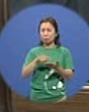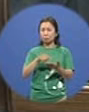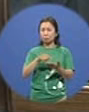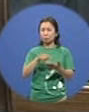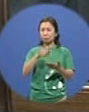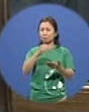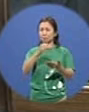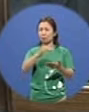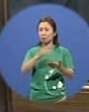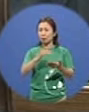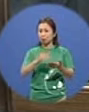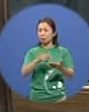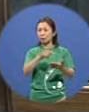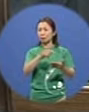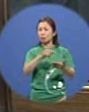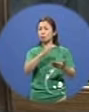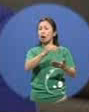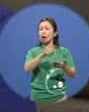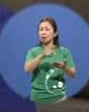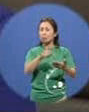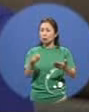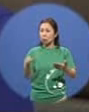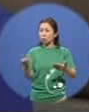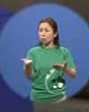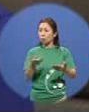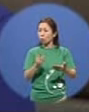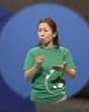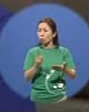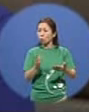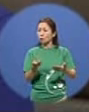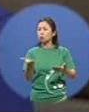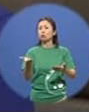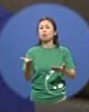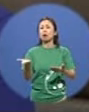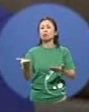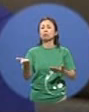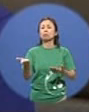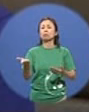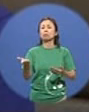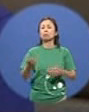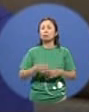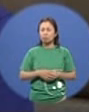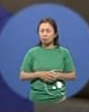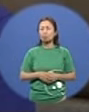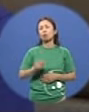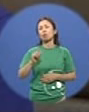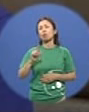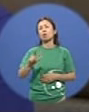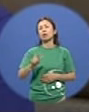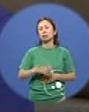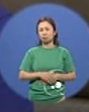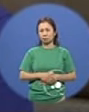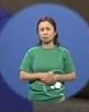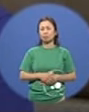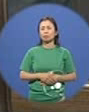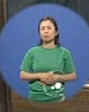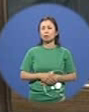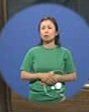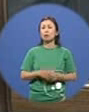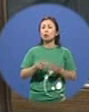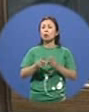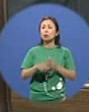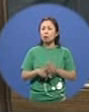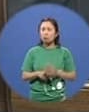こうかっこいいところに行くかと言って進めるそういうことがま結構多いんですねでそれだと